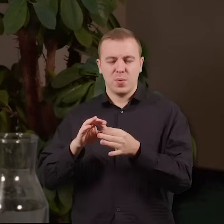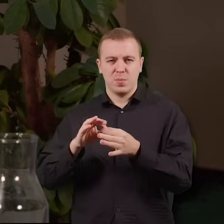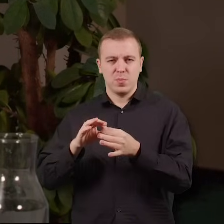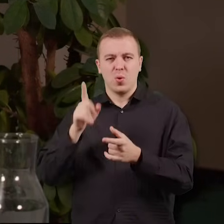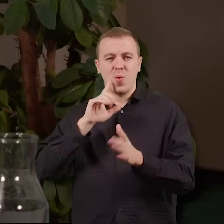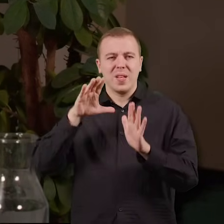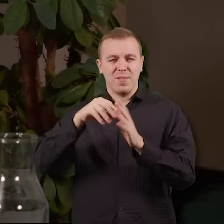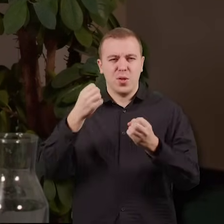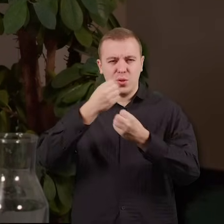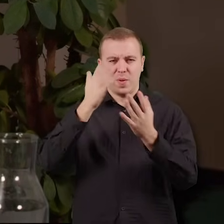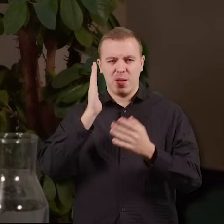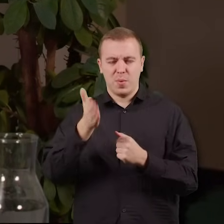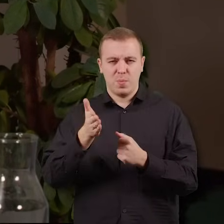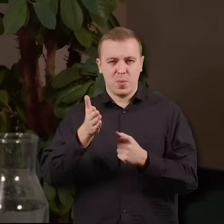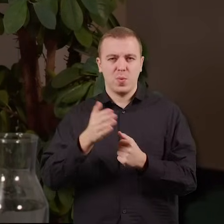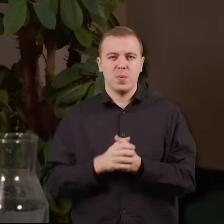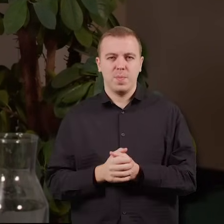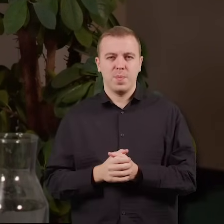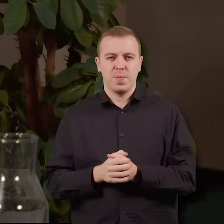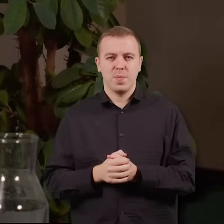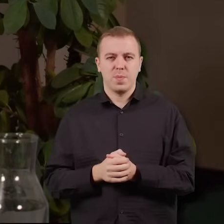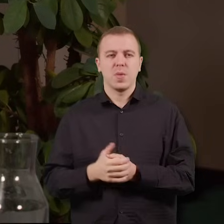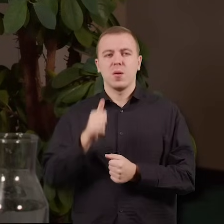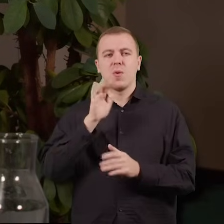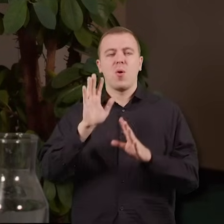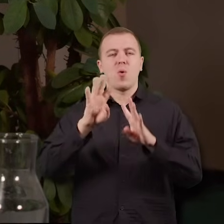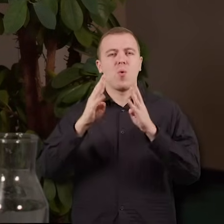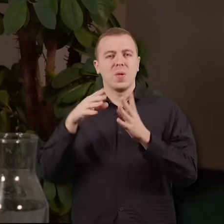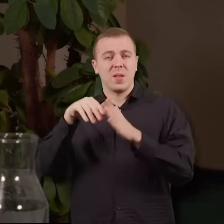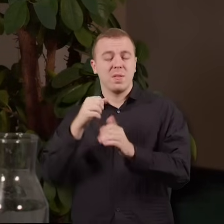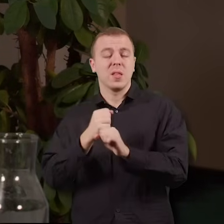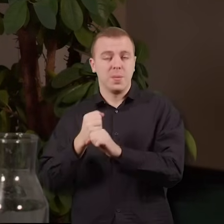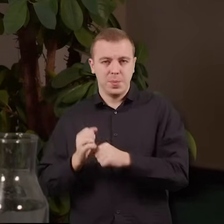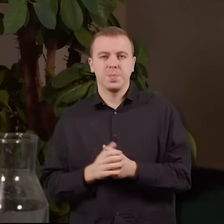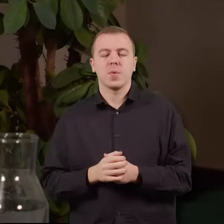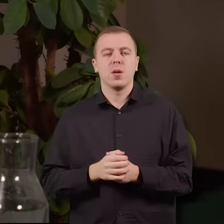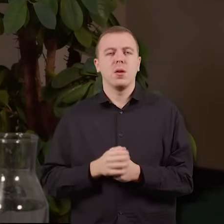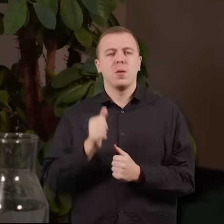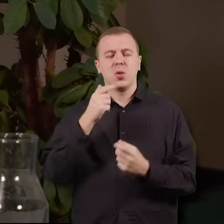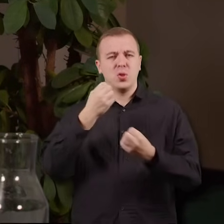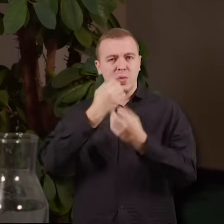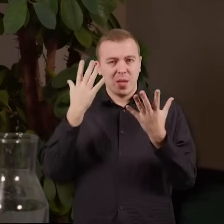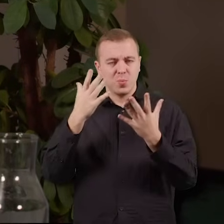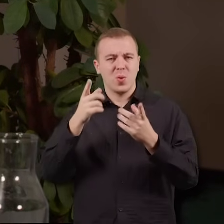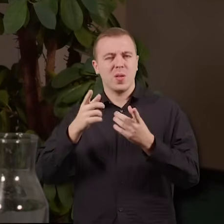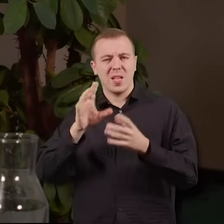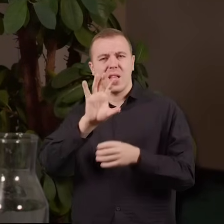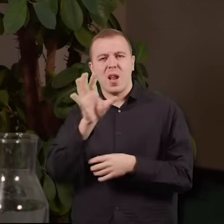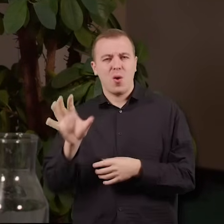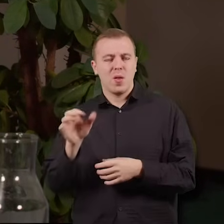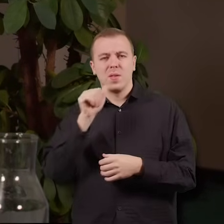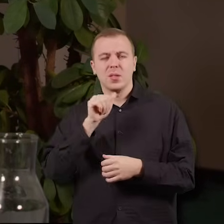norit būti, jeigu komitete dirbsit. Vis dėlto su švietimu regionuose klausimas